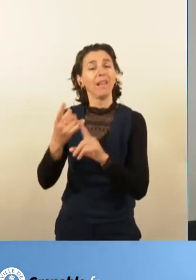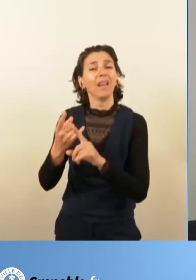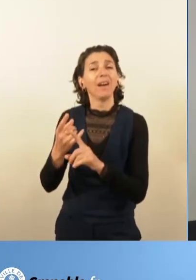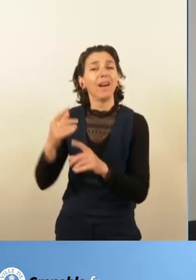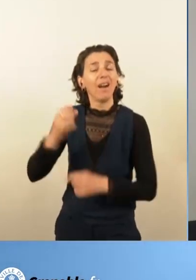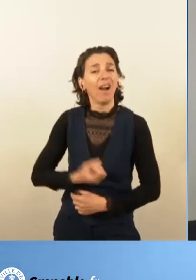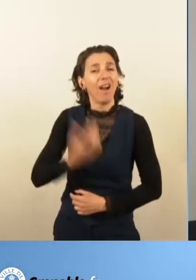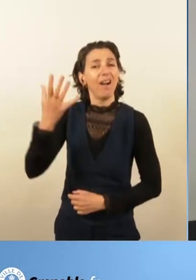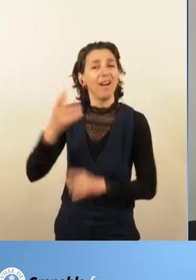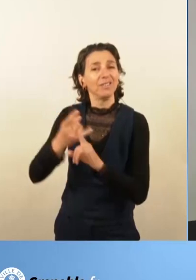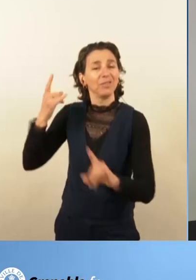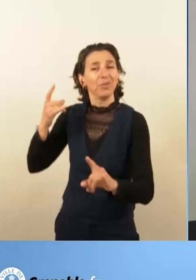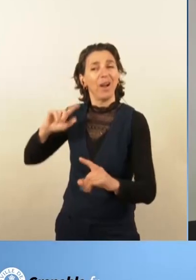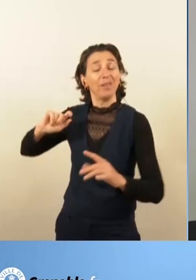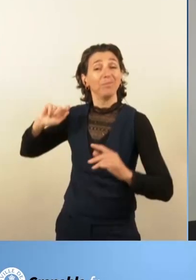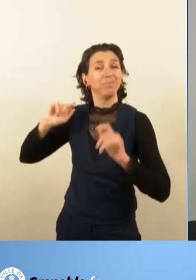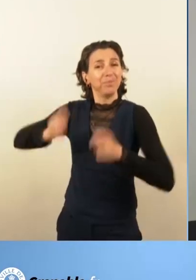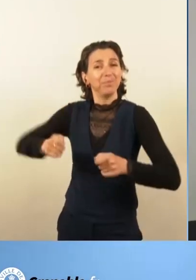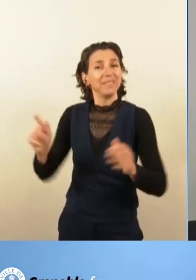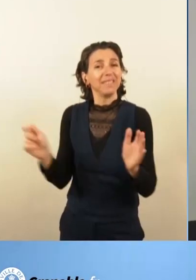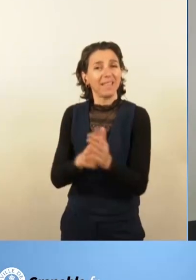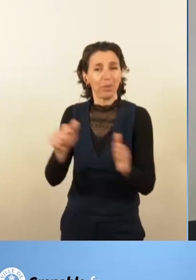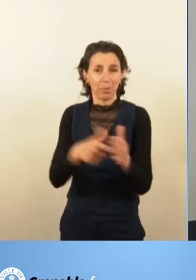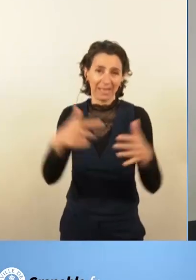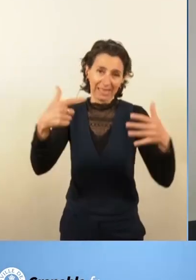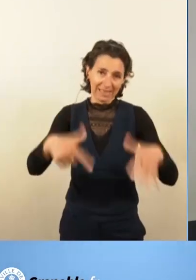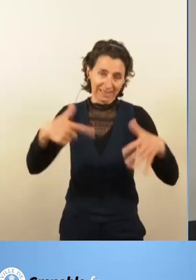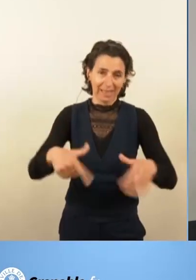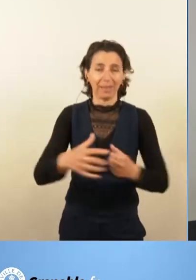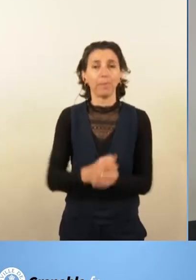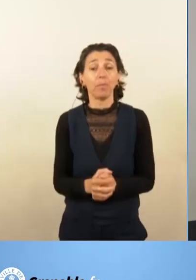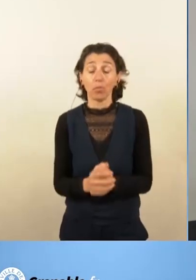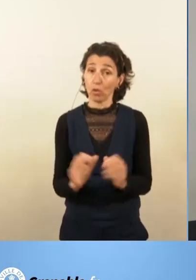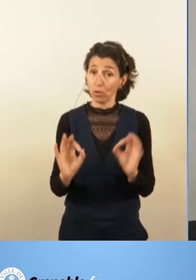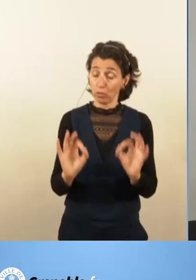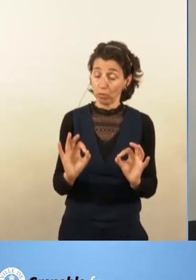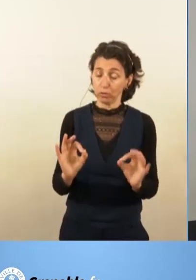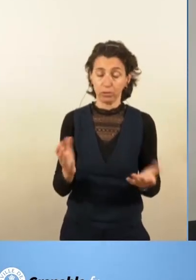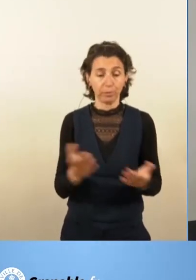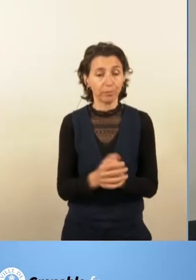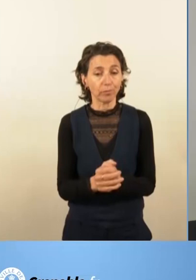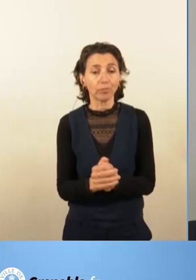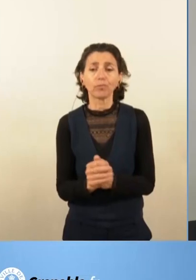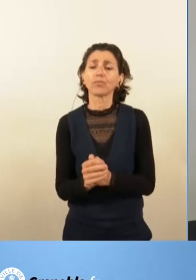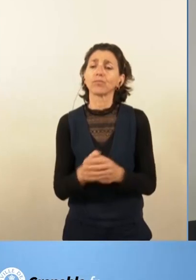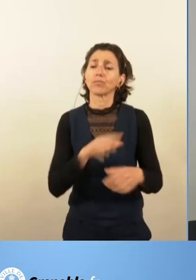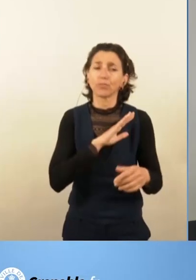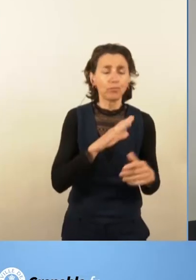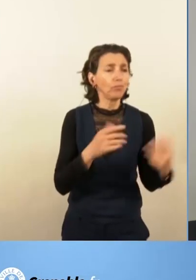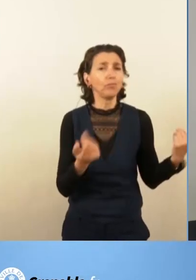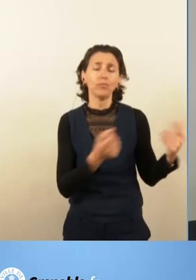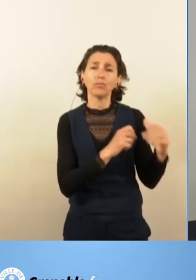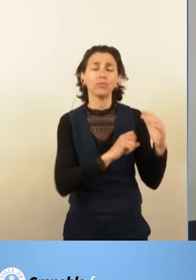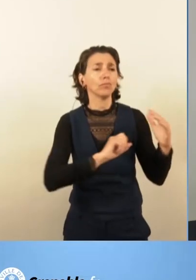2017 donc dans ce cadre là nous avons obtenu suite à une délibération de mars